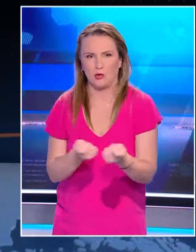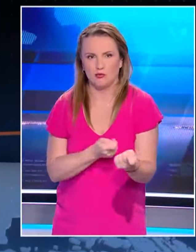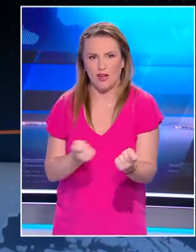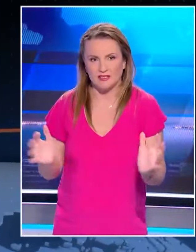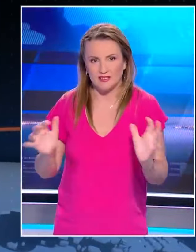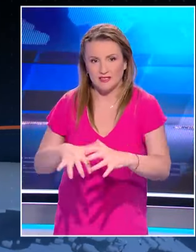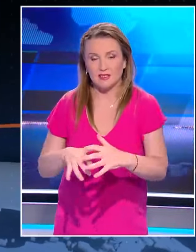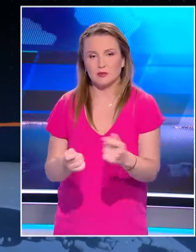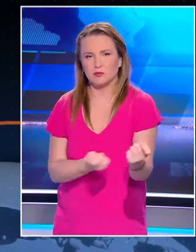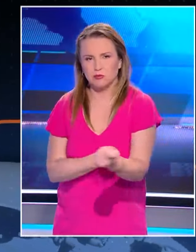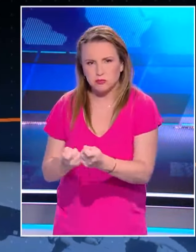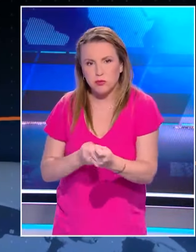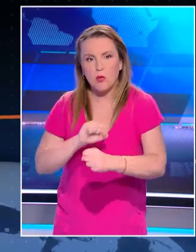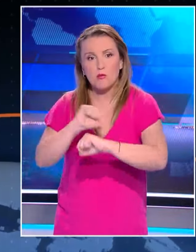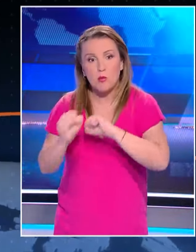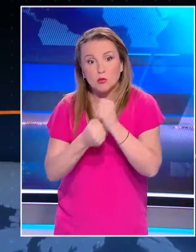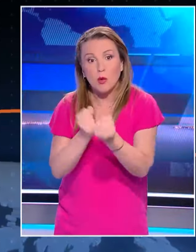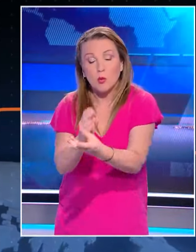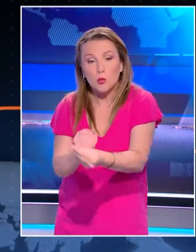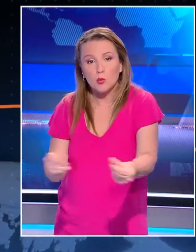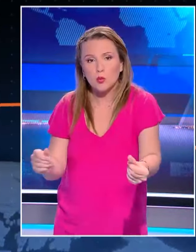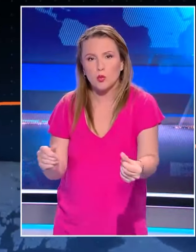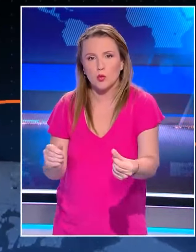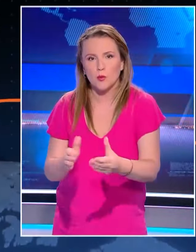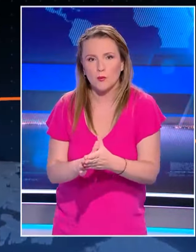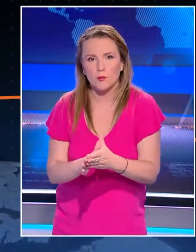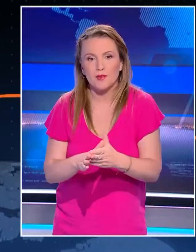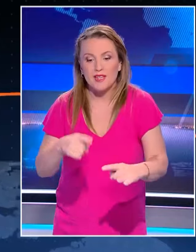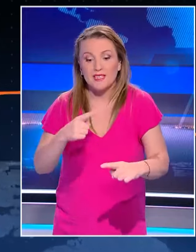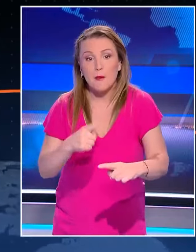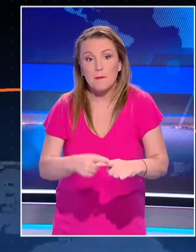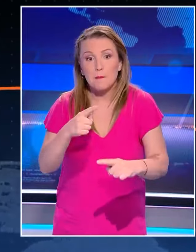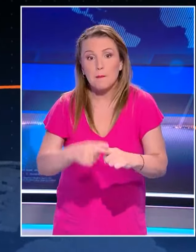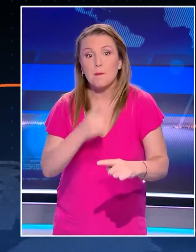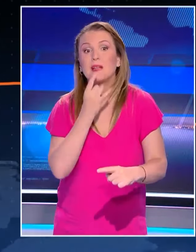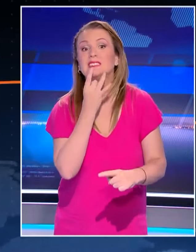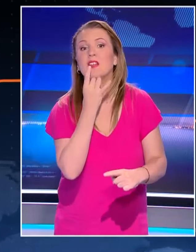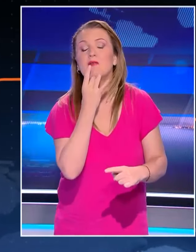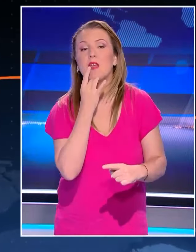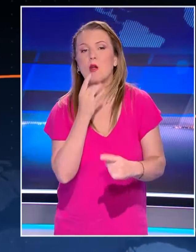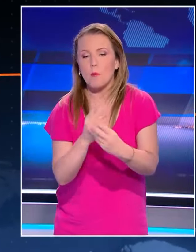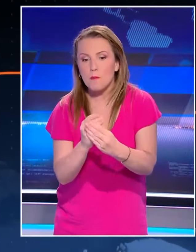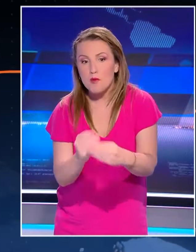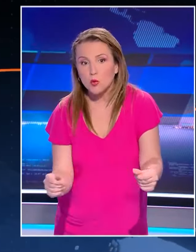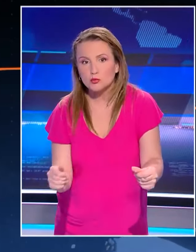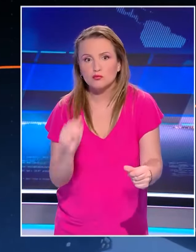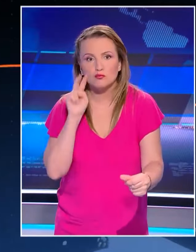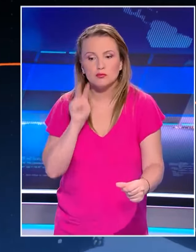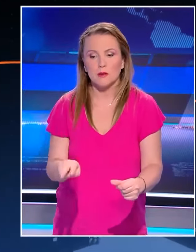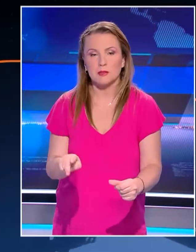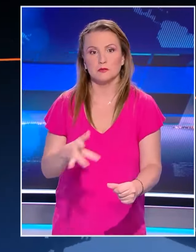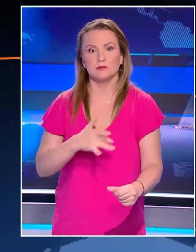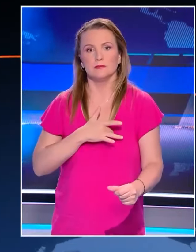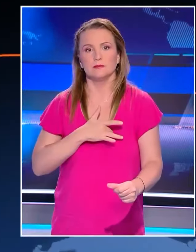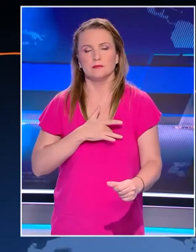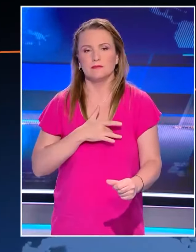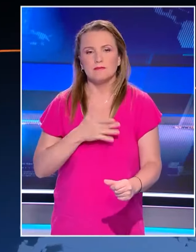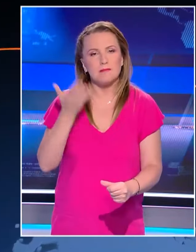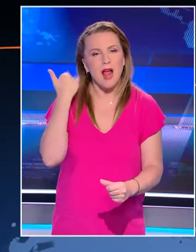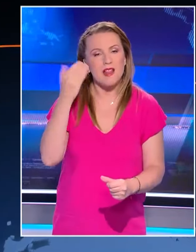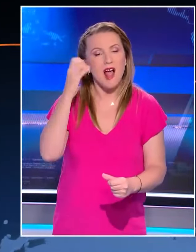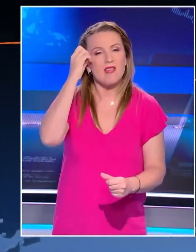τιτάνιες προσπάθειες με ό,τι μέσα έχουν. Έχουν λιώσει και τα σίδερα. Μιλάμε για τέτοιες συνθήκες που αναπτύχθηκαν. Είναι εικόνες που τις έχουμε